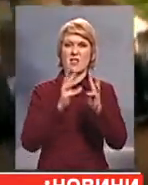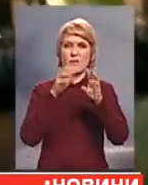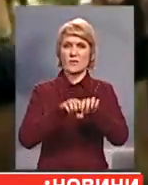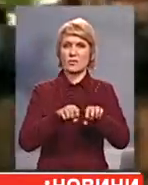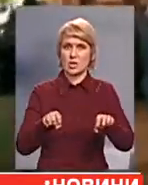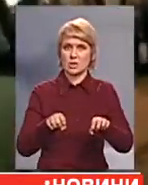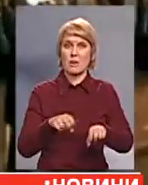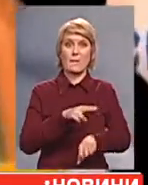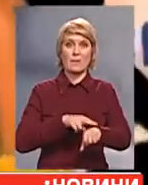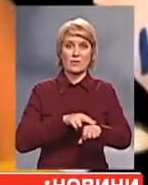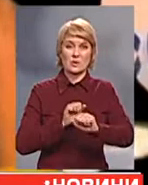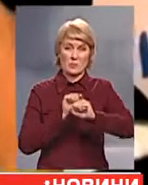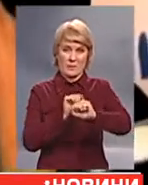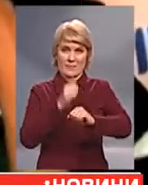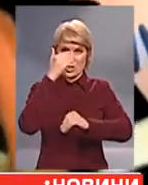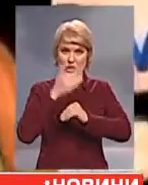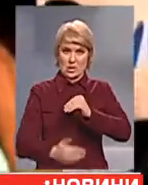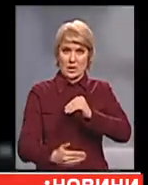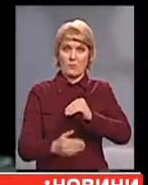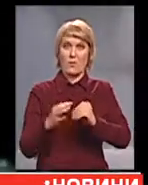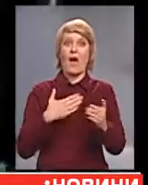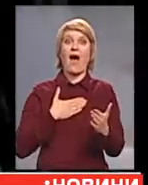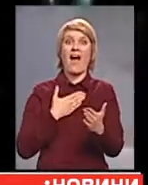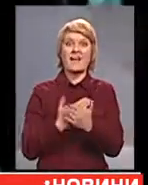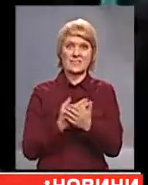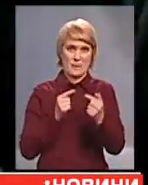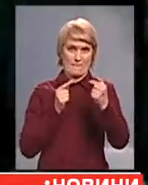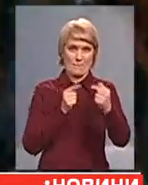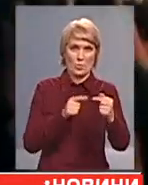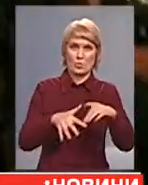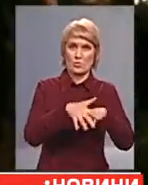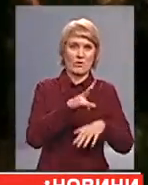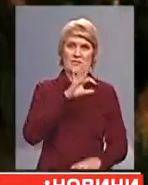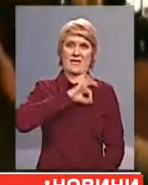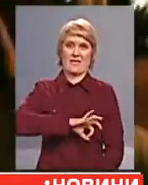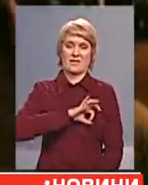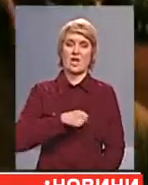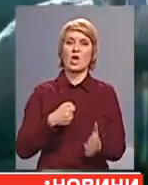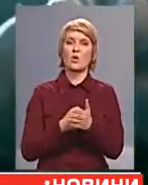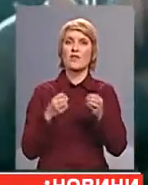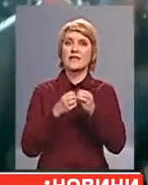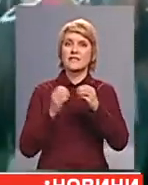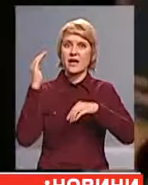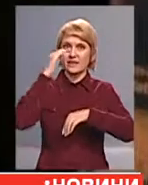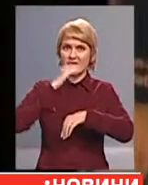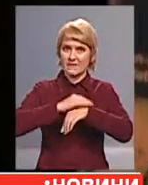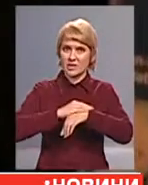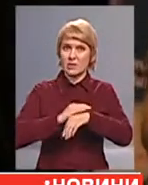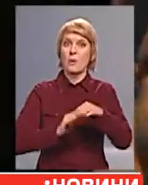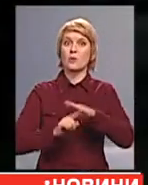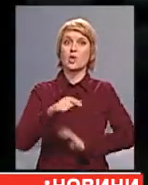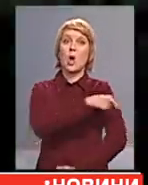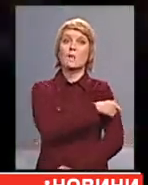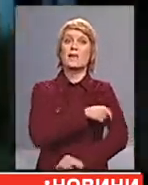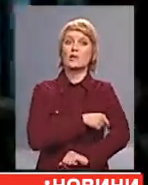оборону, прикриваючись щитами. Однак до активних дій проти людей не вдавалися. Аж до 10-ї вечора за місцевим часом, коли почалася комендантська